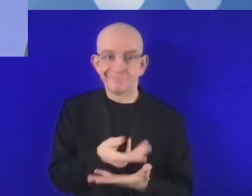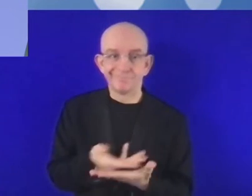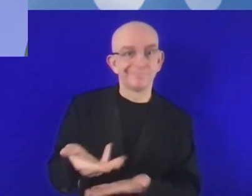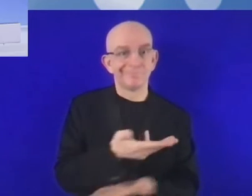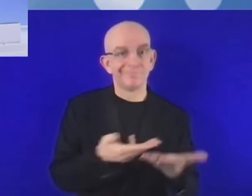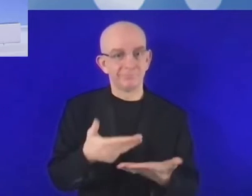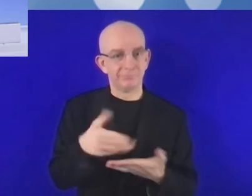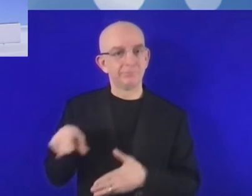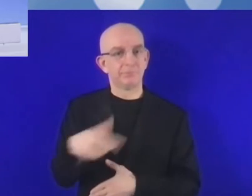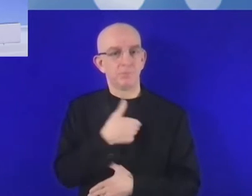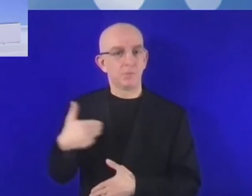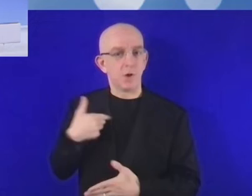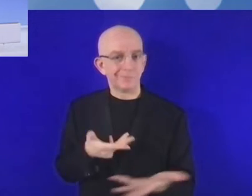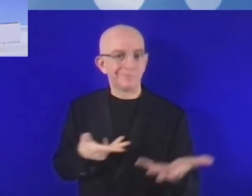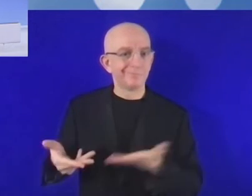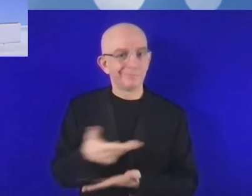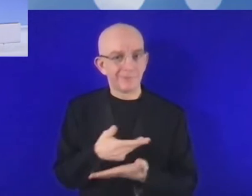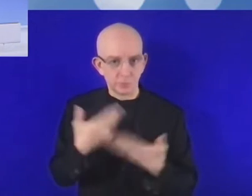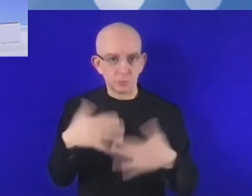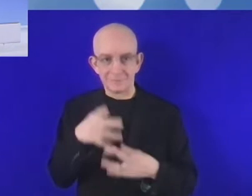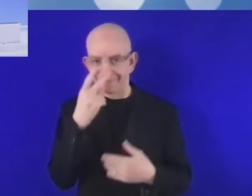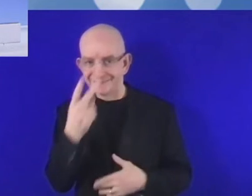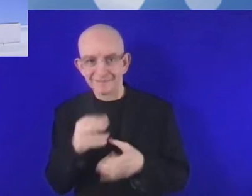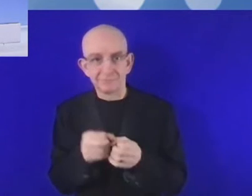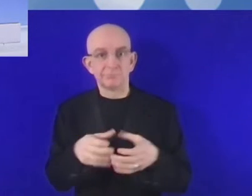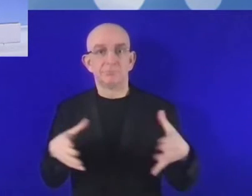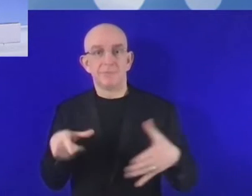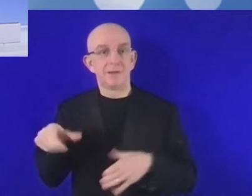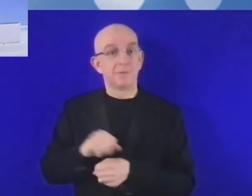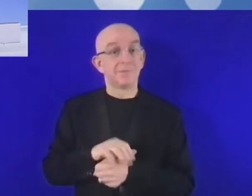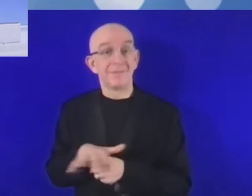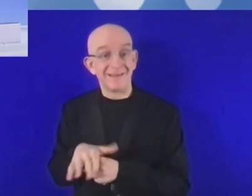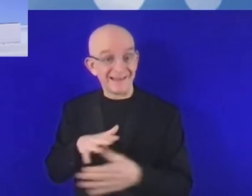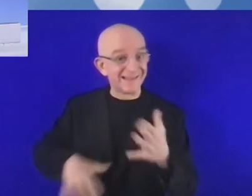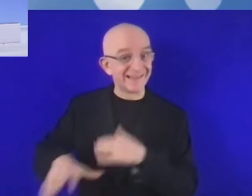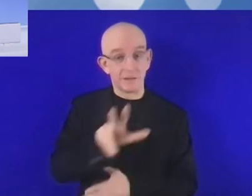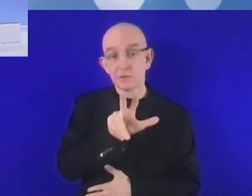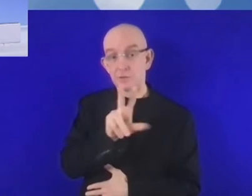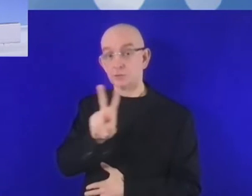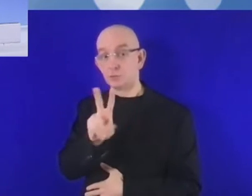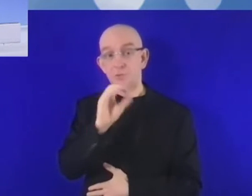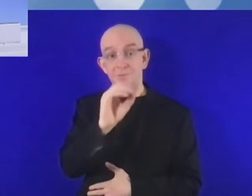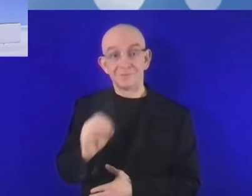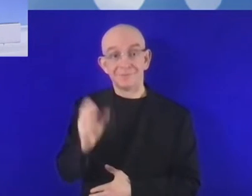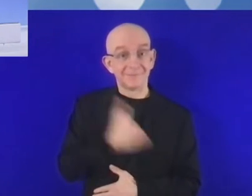отчету Всемирного банка и Польского агентства по развитию предпринимательства,